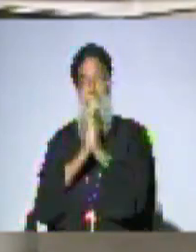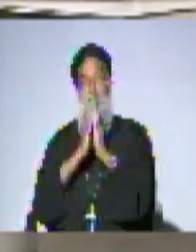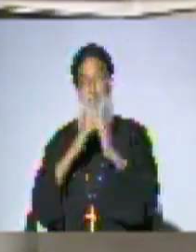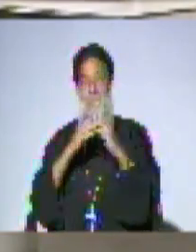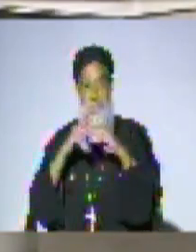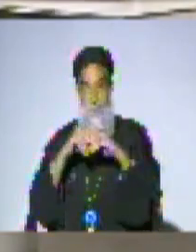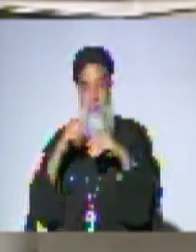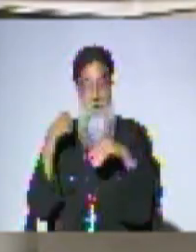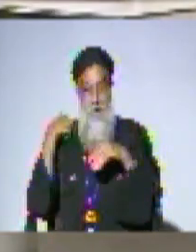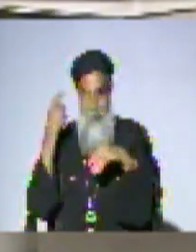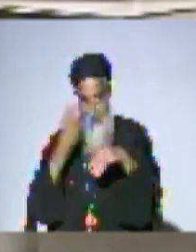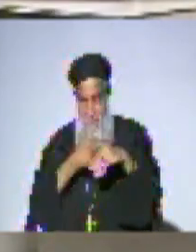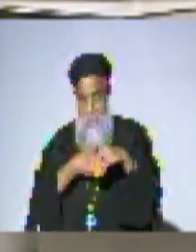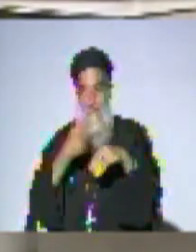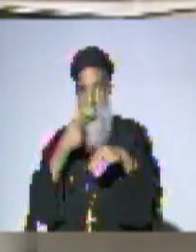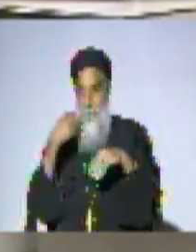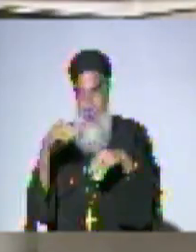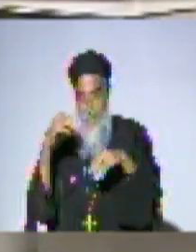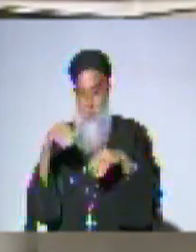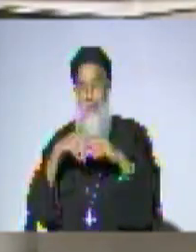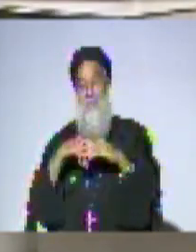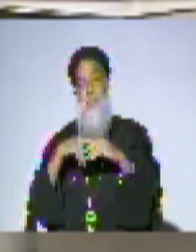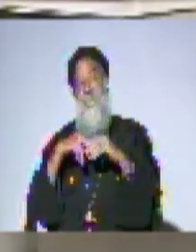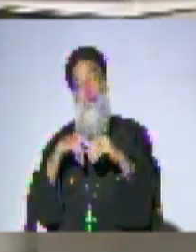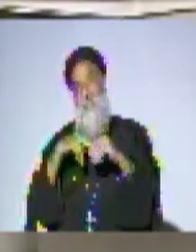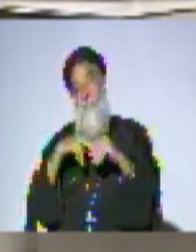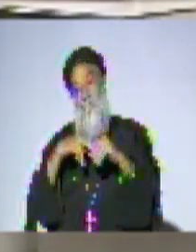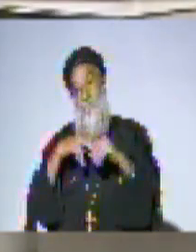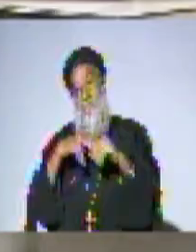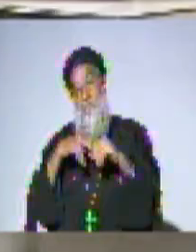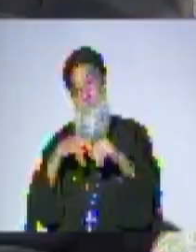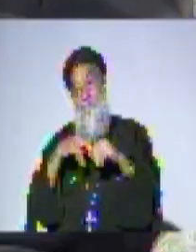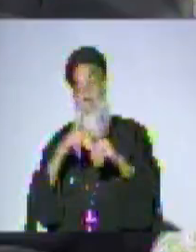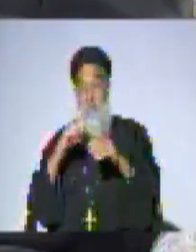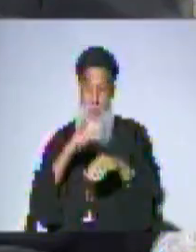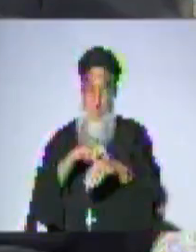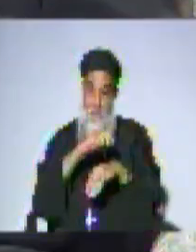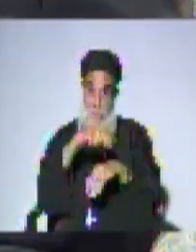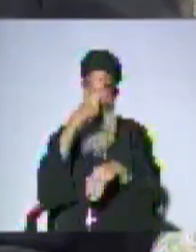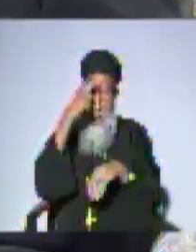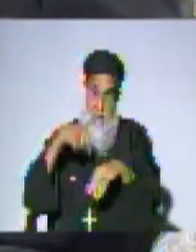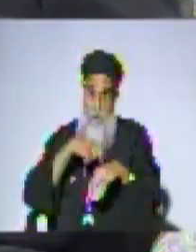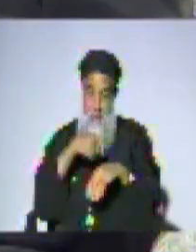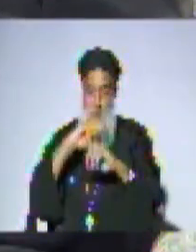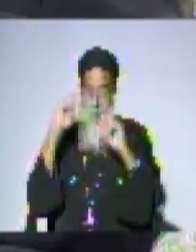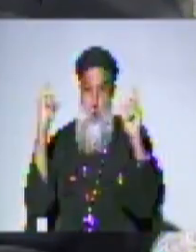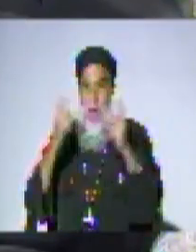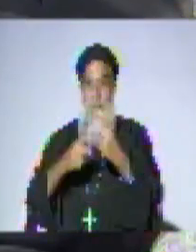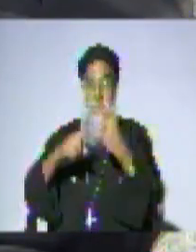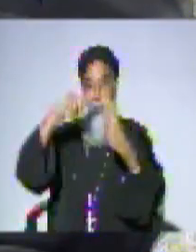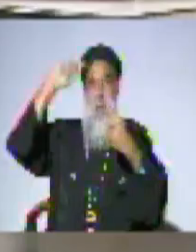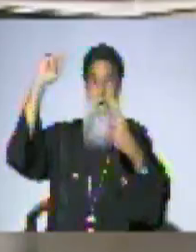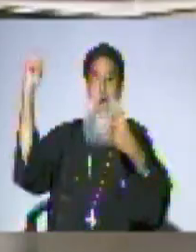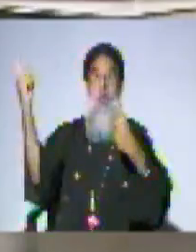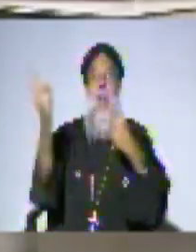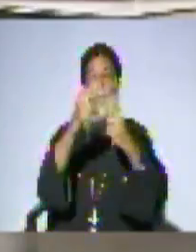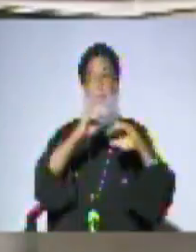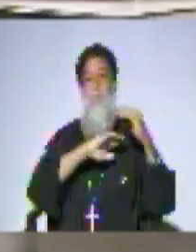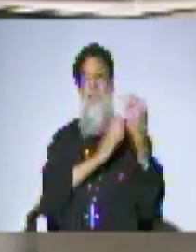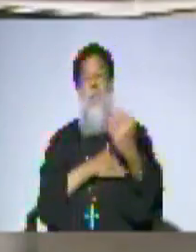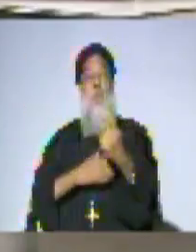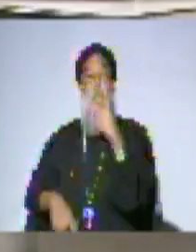صلح لذهبي الفم، وكانت وقتها الكنيسة كلها واحدة في العالم كله، إيمان